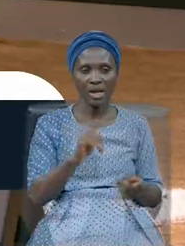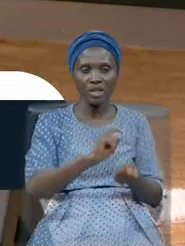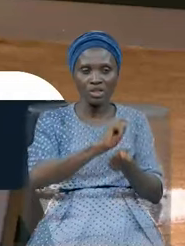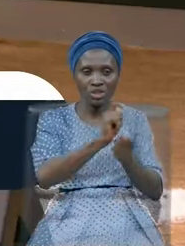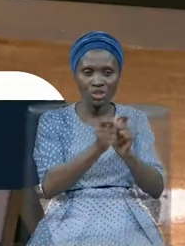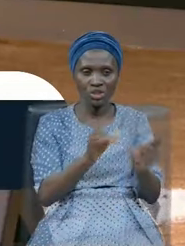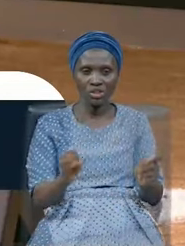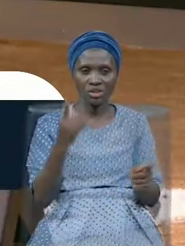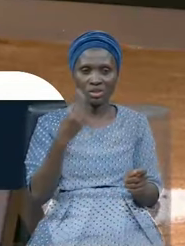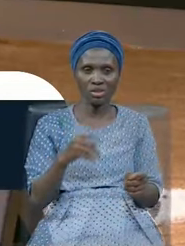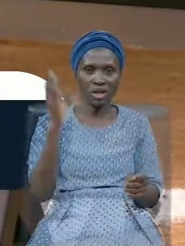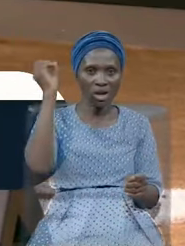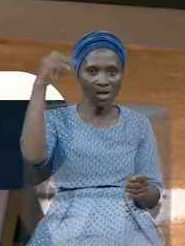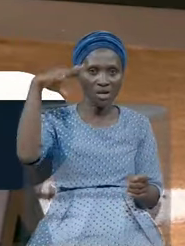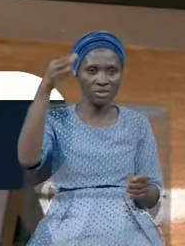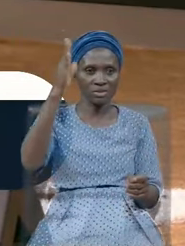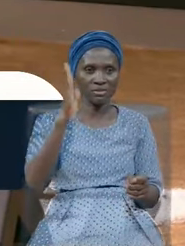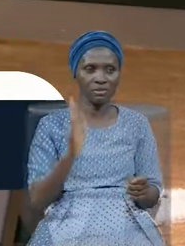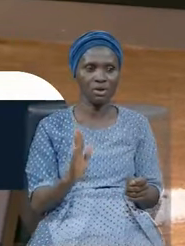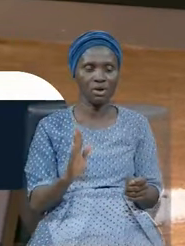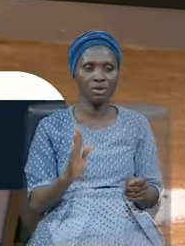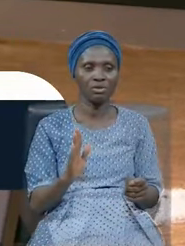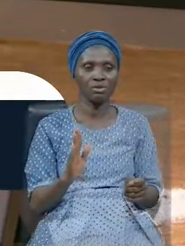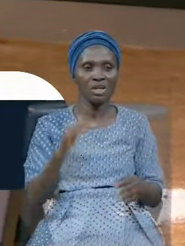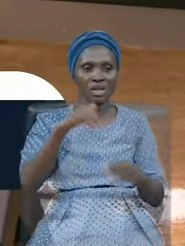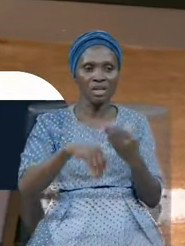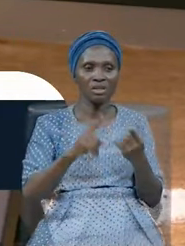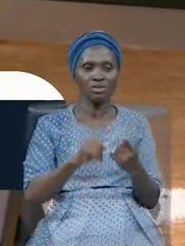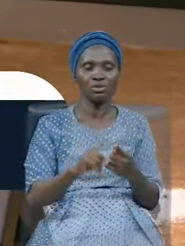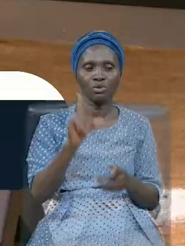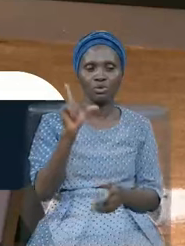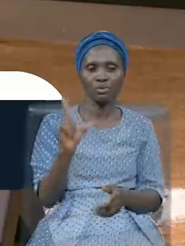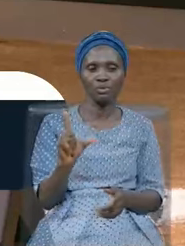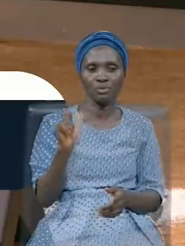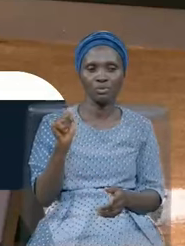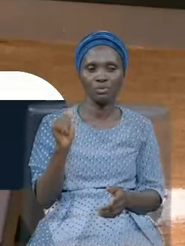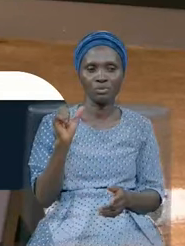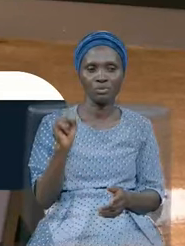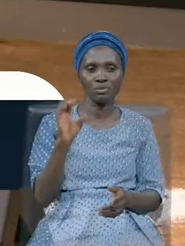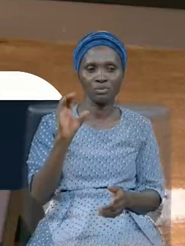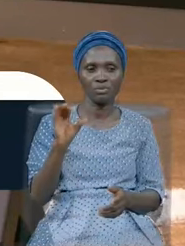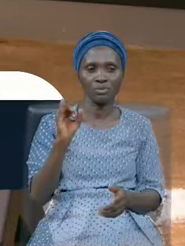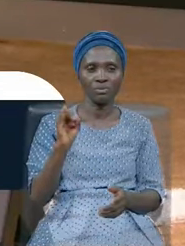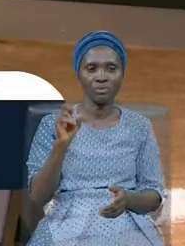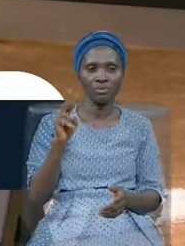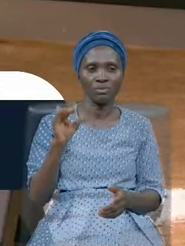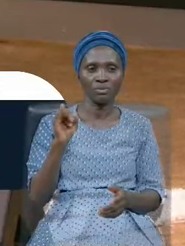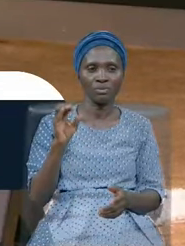solution et qui réunit notre seul Maître et Seigneur